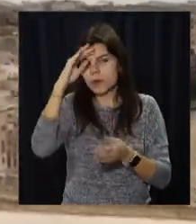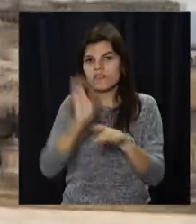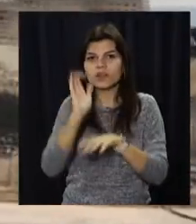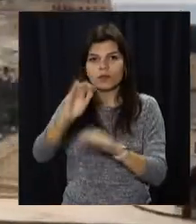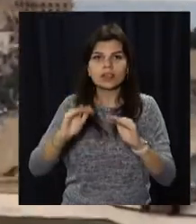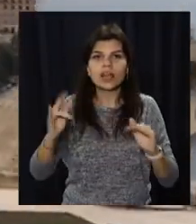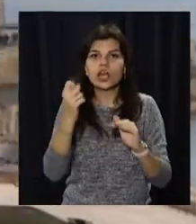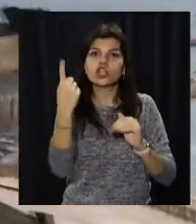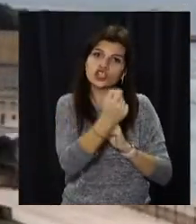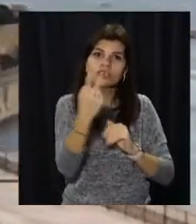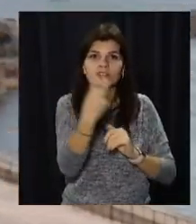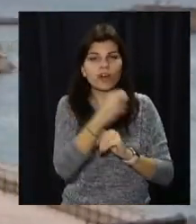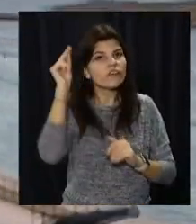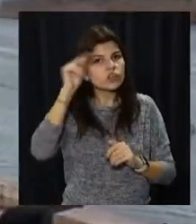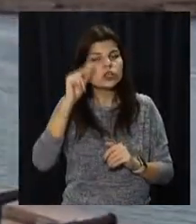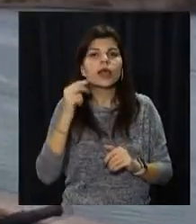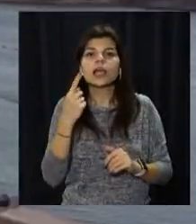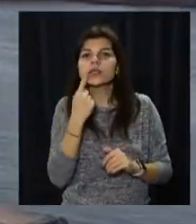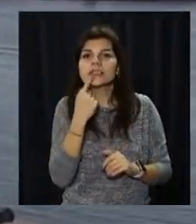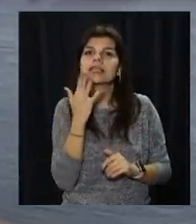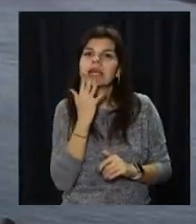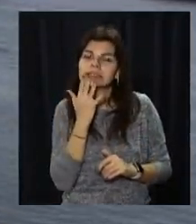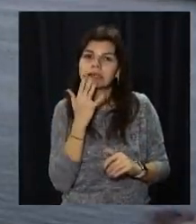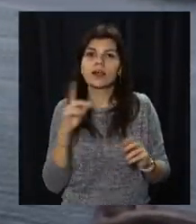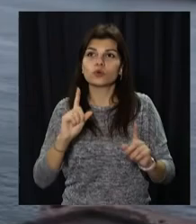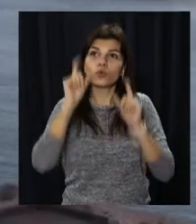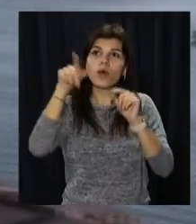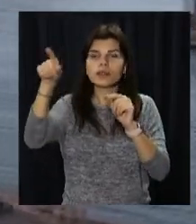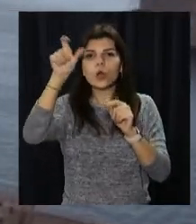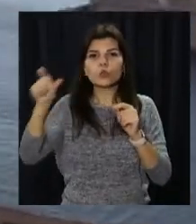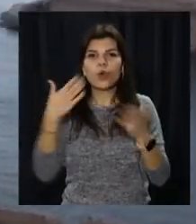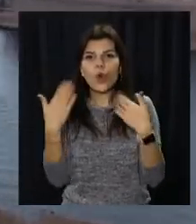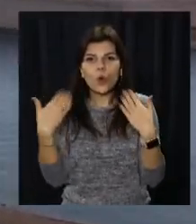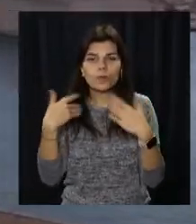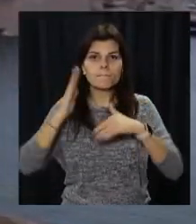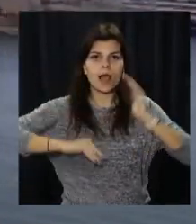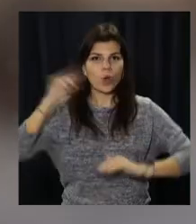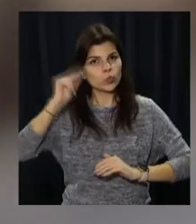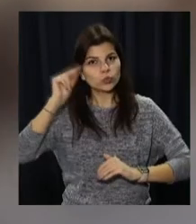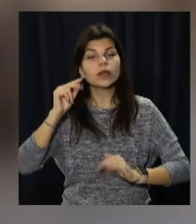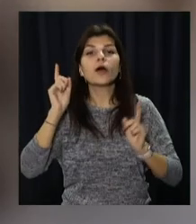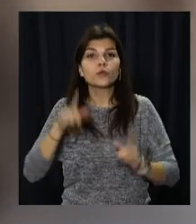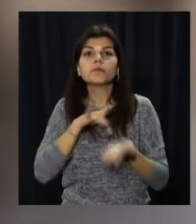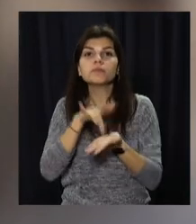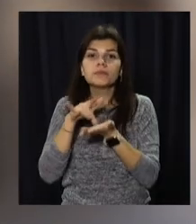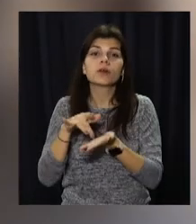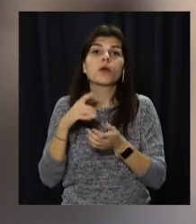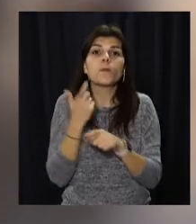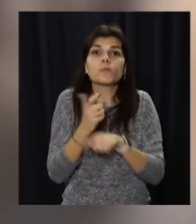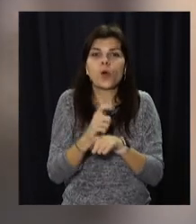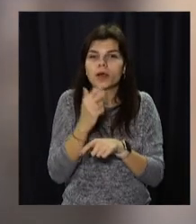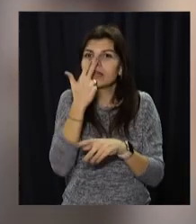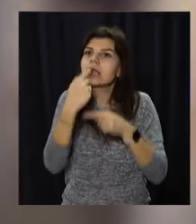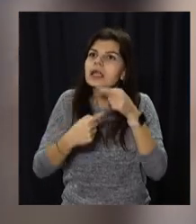відправляють дітей на тиждень-два вивчати іноземну мову серед носіїв. Також експерти радять у мандрах цікавитися якомога